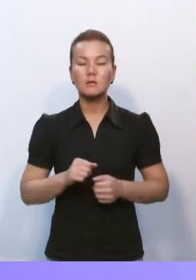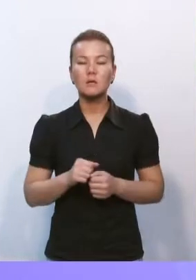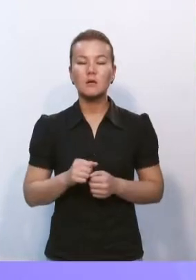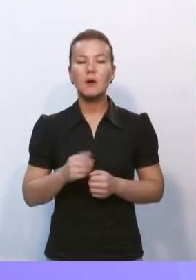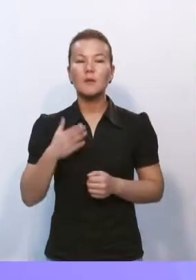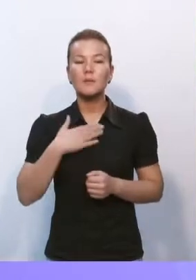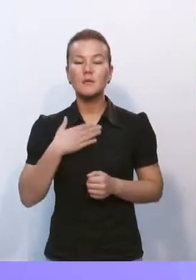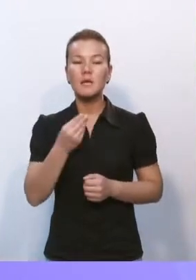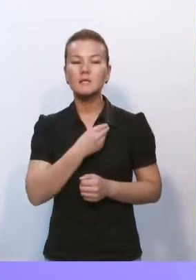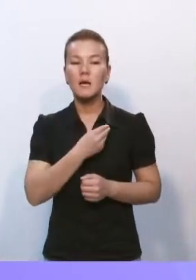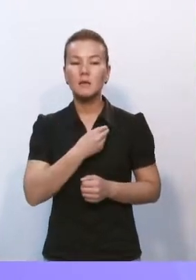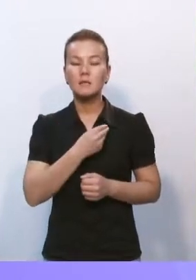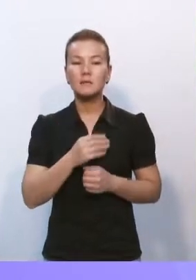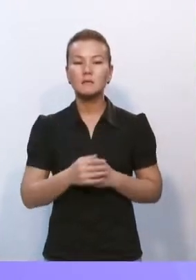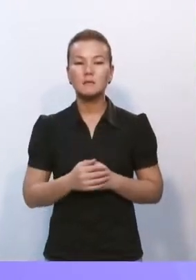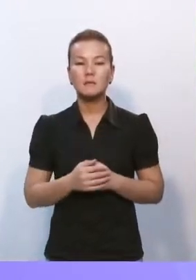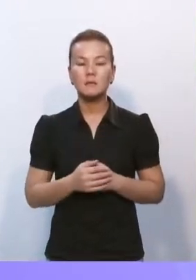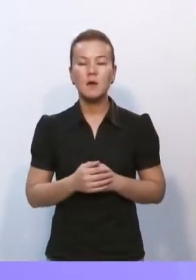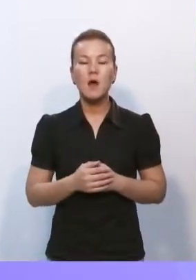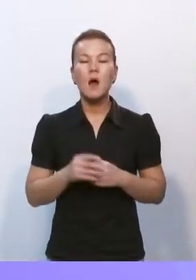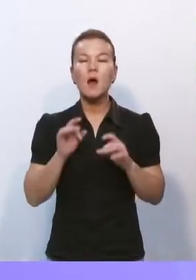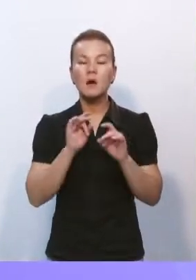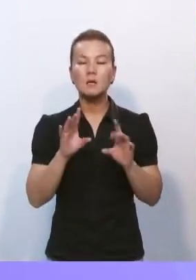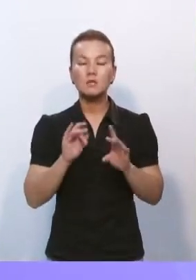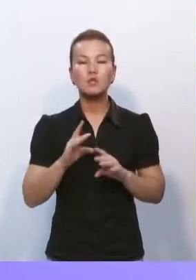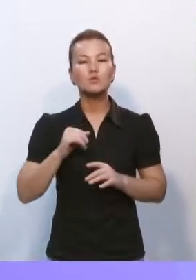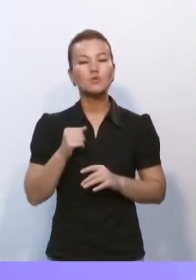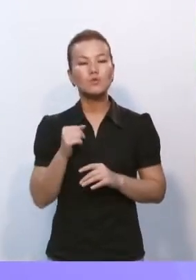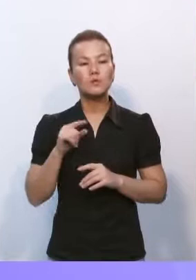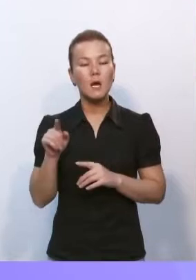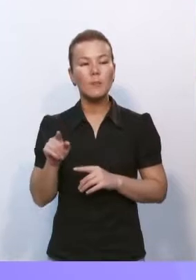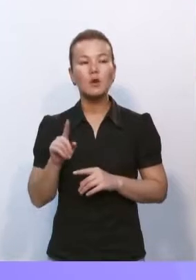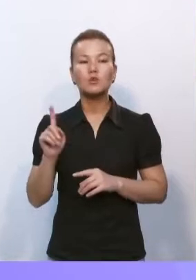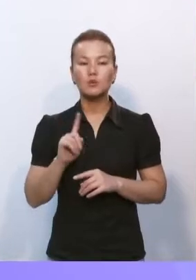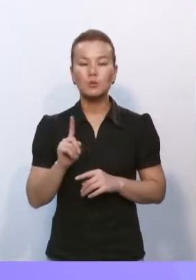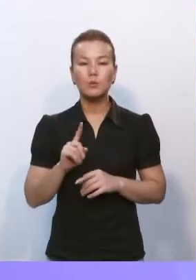Мне захотелось. Расскажу друзьям, что...